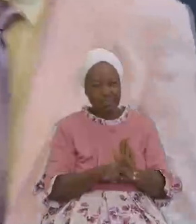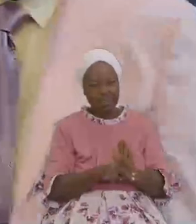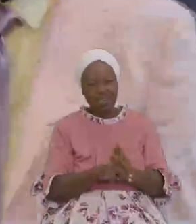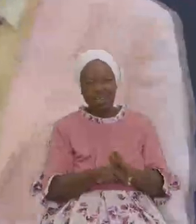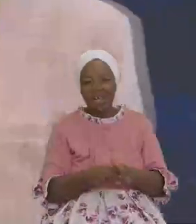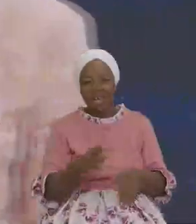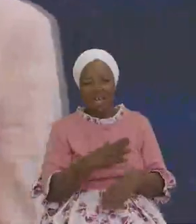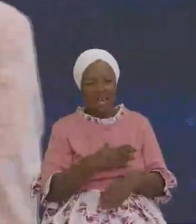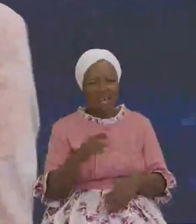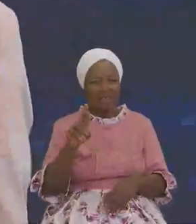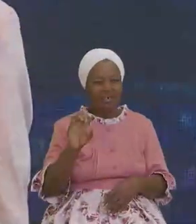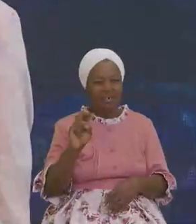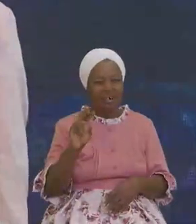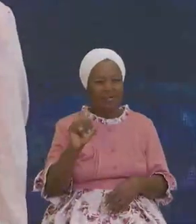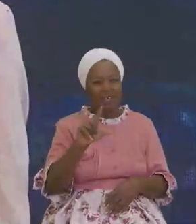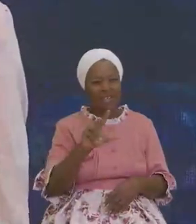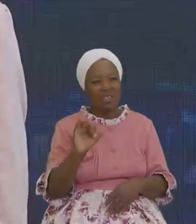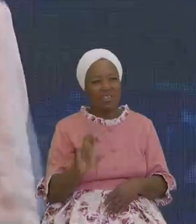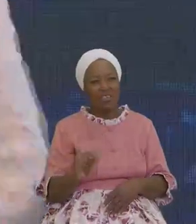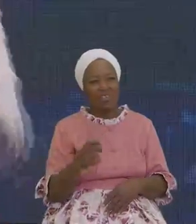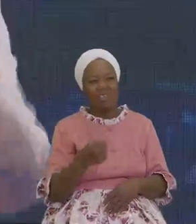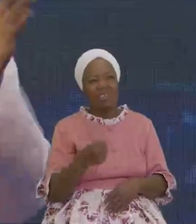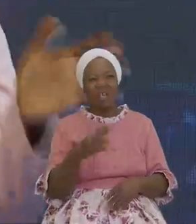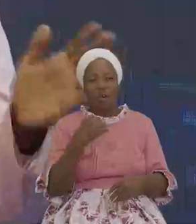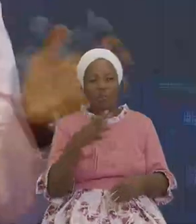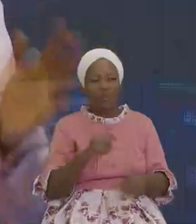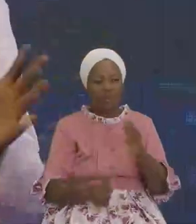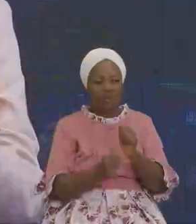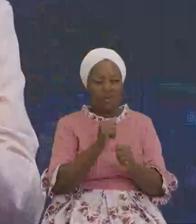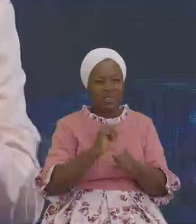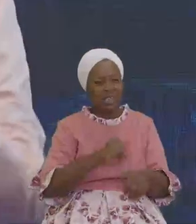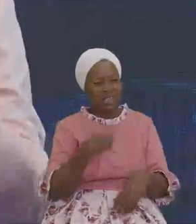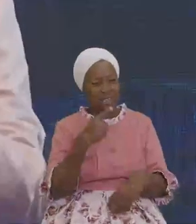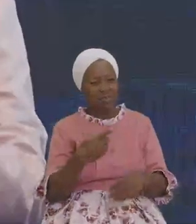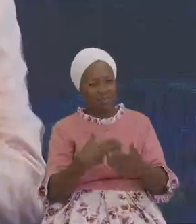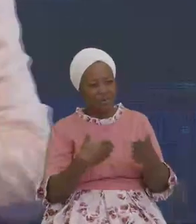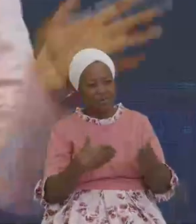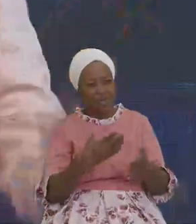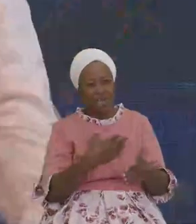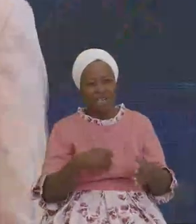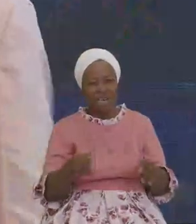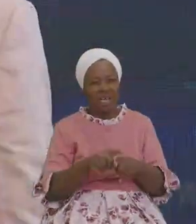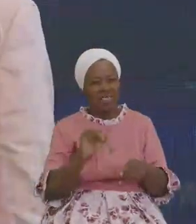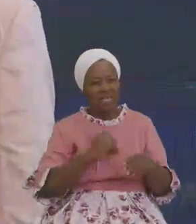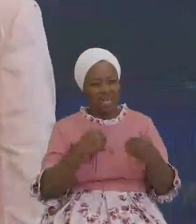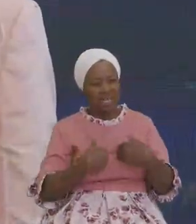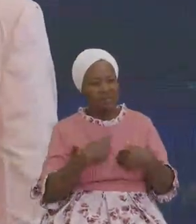les excès de table et les choses semblables. Je vous dis d'avance, comme je l'ai déjà